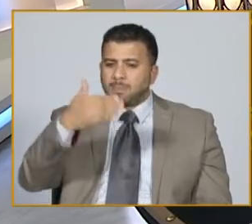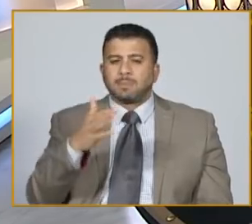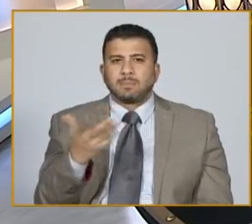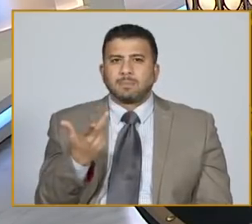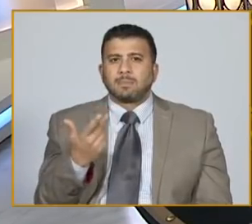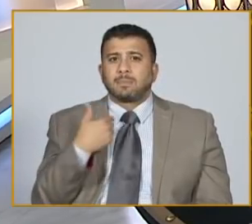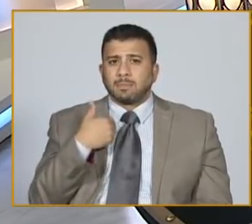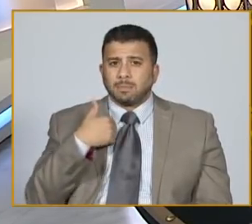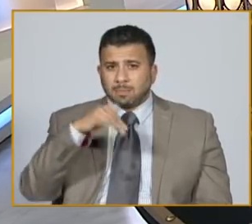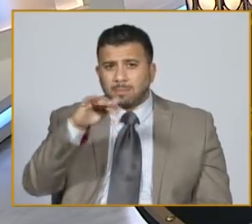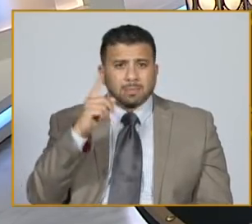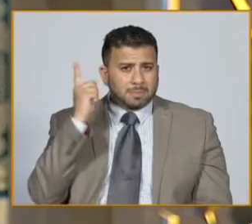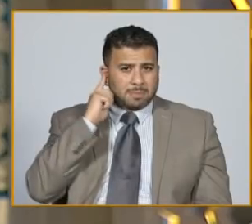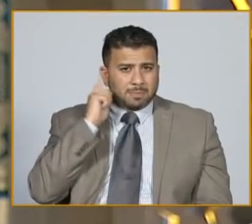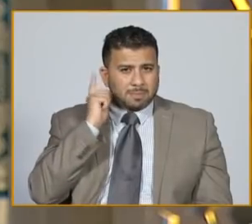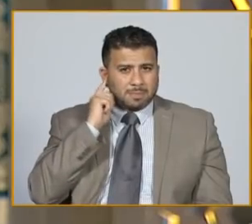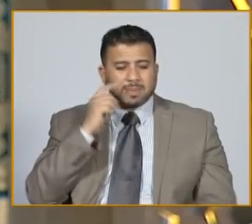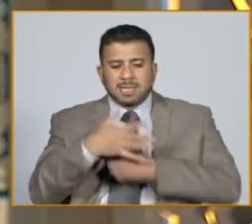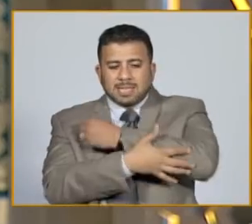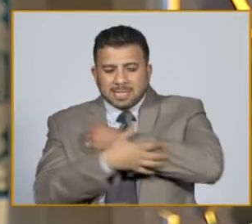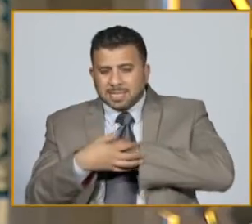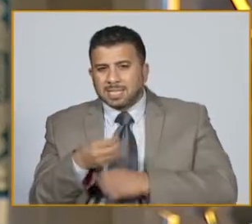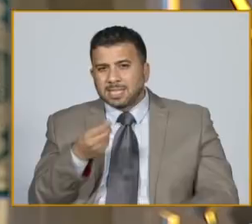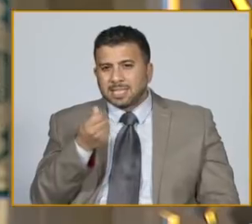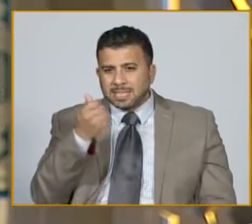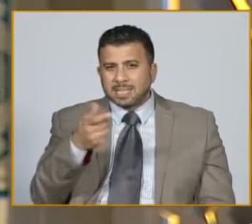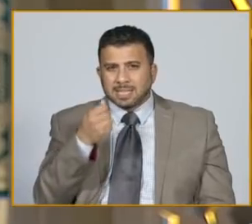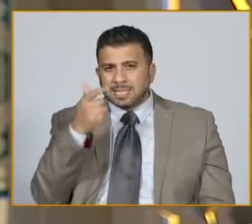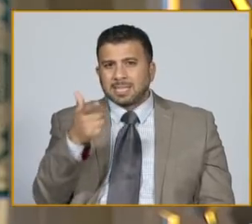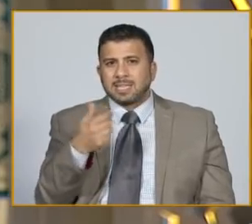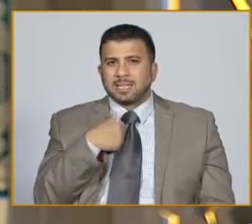صراحة أنا يوم هذيك اليوم سمعت الشيخ تكلم عن الزكاة أنا